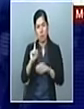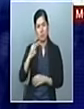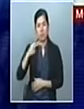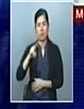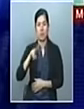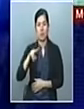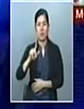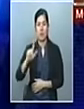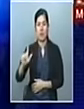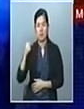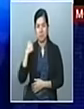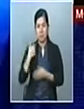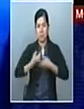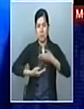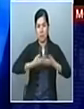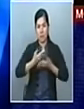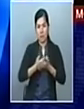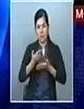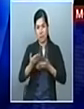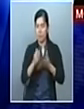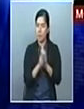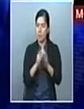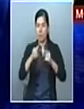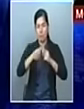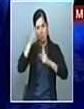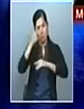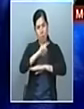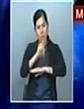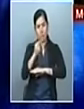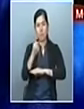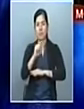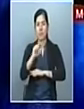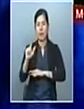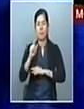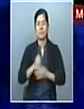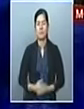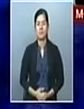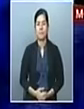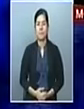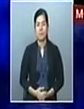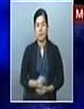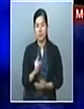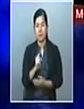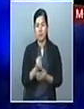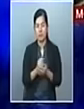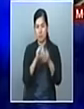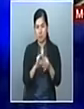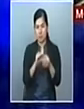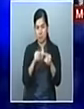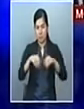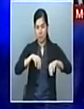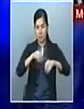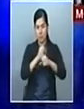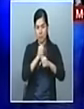านแล้วก็มีปริมาณการซื้อขายต่อวันประมาณสัก10ล้านบาทนะครับก็ถือว่าเล็กกว่า CPO พอสมควรนะครับในแง่ของตัวผลการดำเนินงานของตั